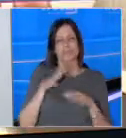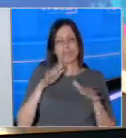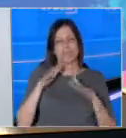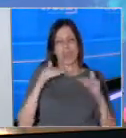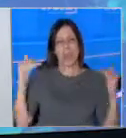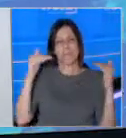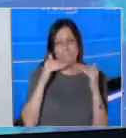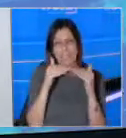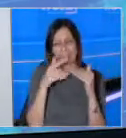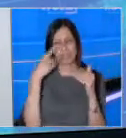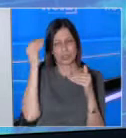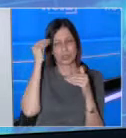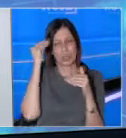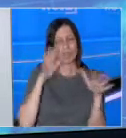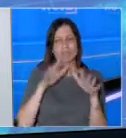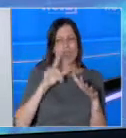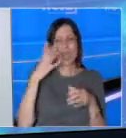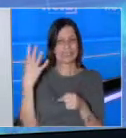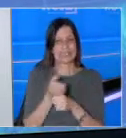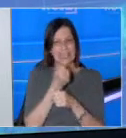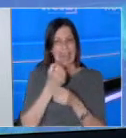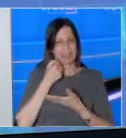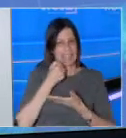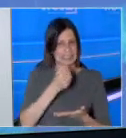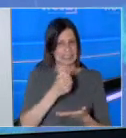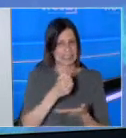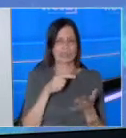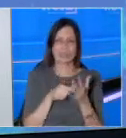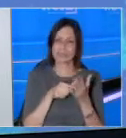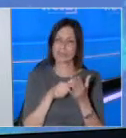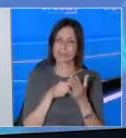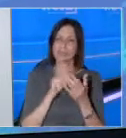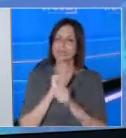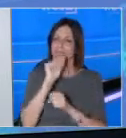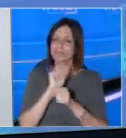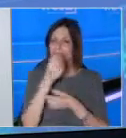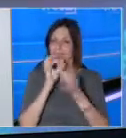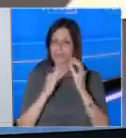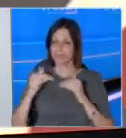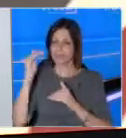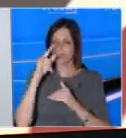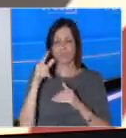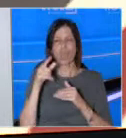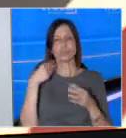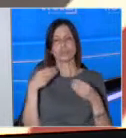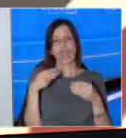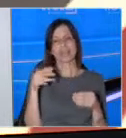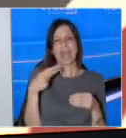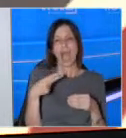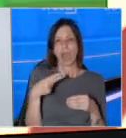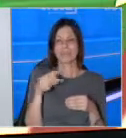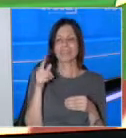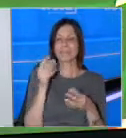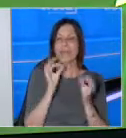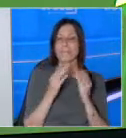23, לא הצליחה להגיע לתקציב. ולכן עתרו לבגץ על העניין הזה של פשרת האוזר,